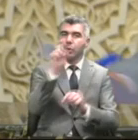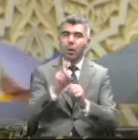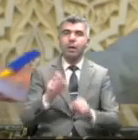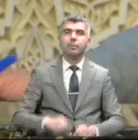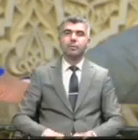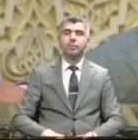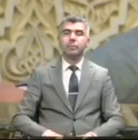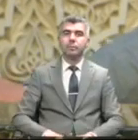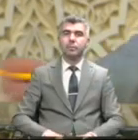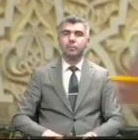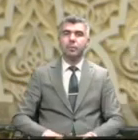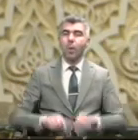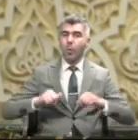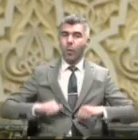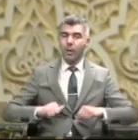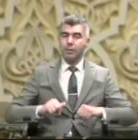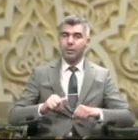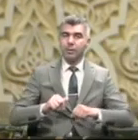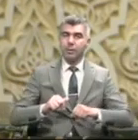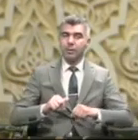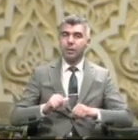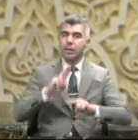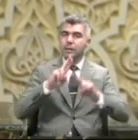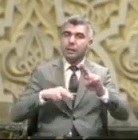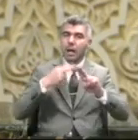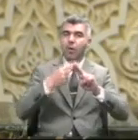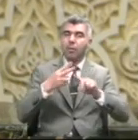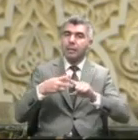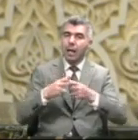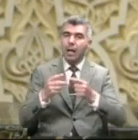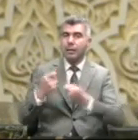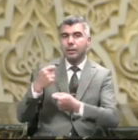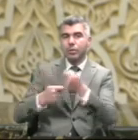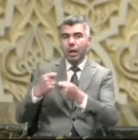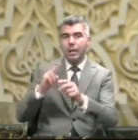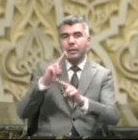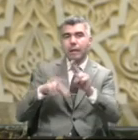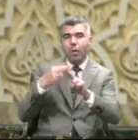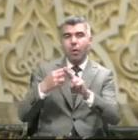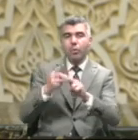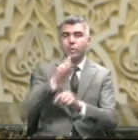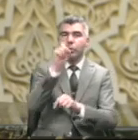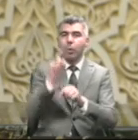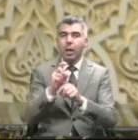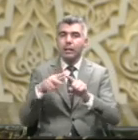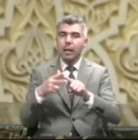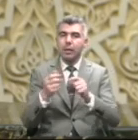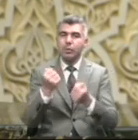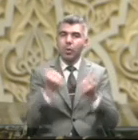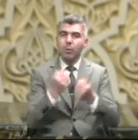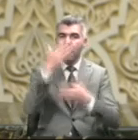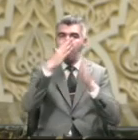اذا الكلمه الان للسيد وزير الصناعه والتجاره للاجابه على الاسئله المتعلقه بصناعه السيارات بالمغرب